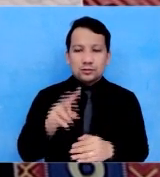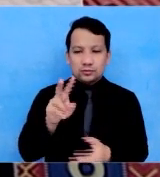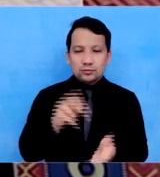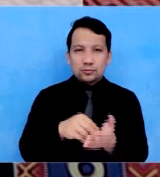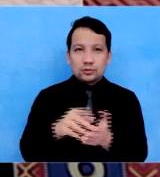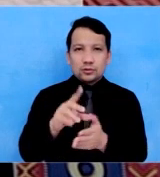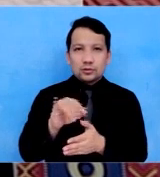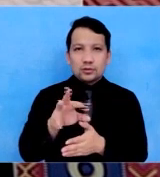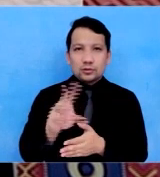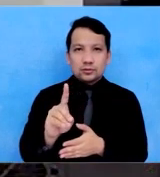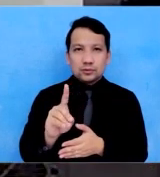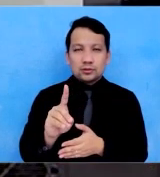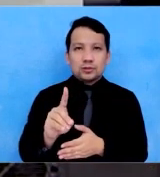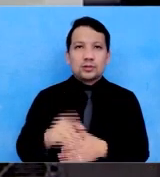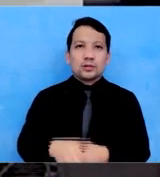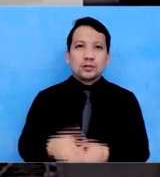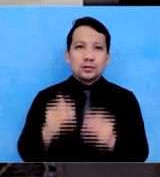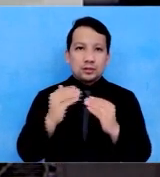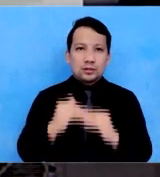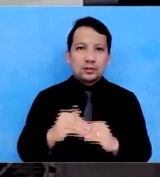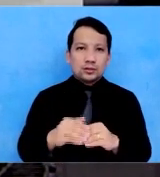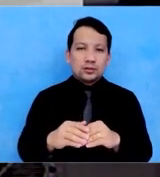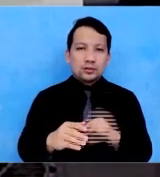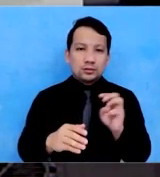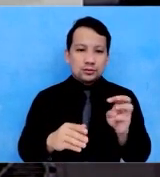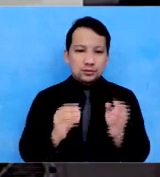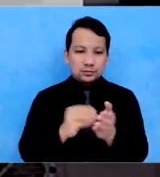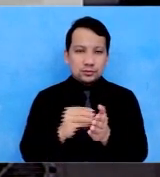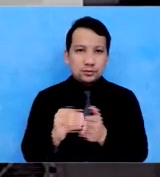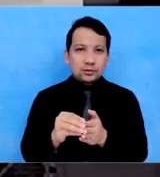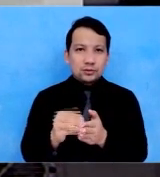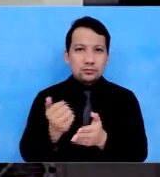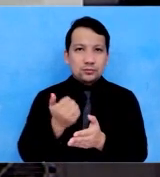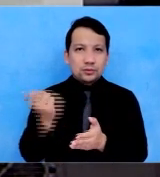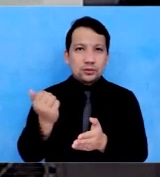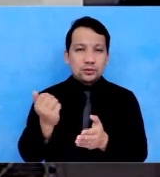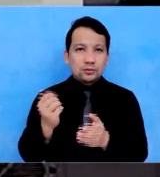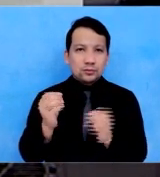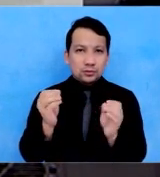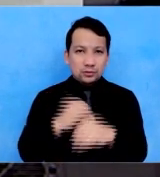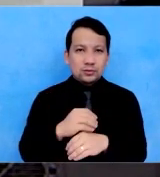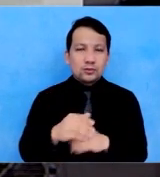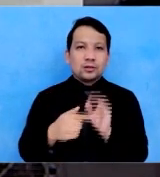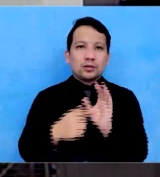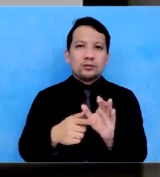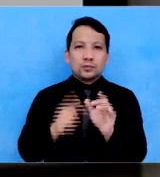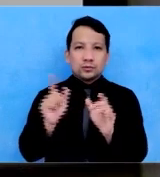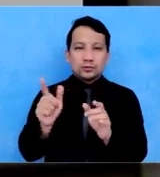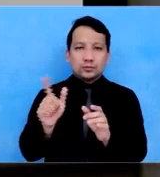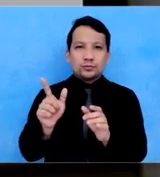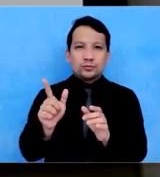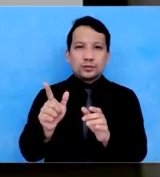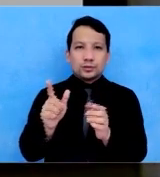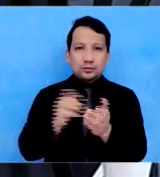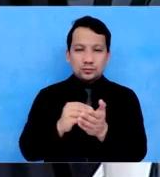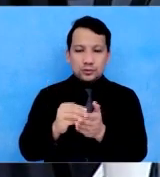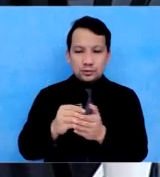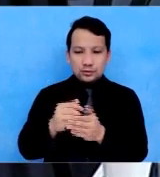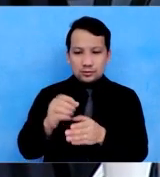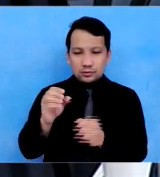Department of Social Welfare and Development, 6 million ng iba pang executive offices, at 20 million pesos ng Office of the